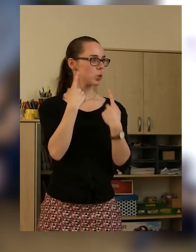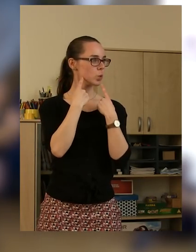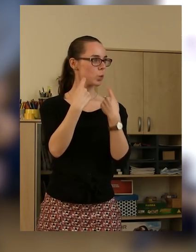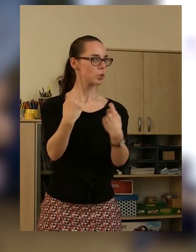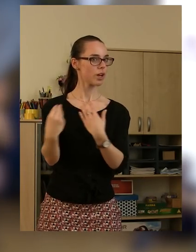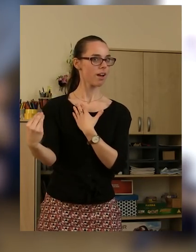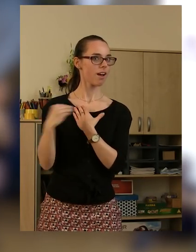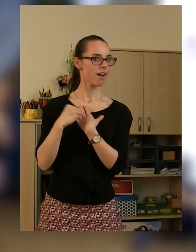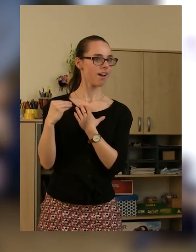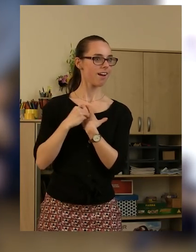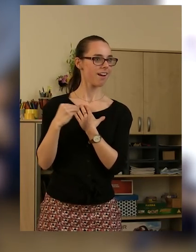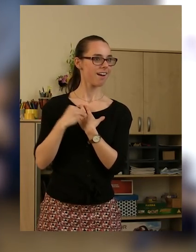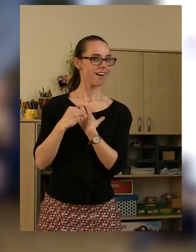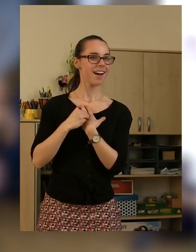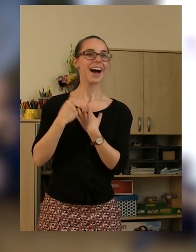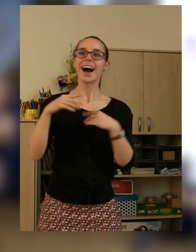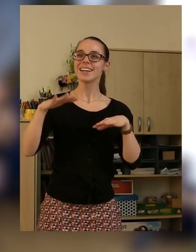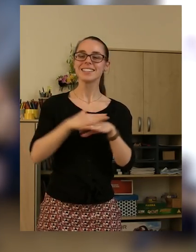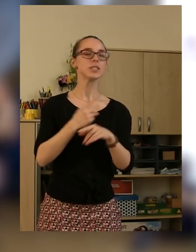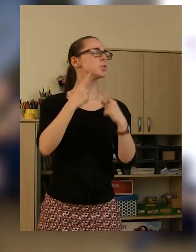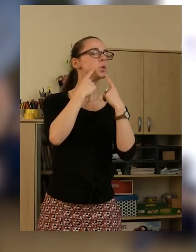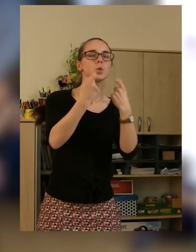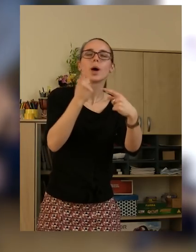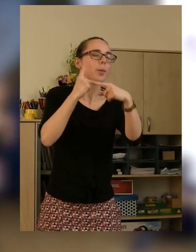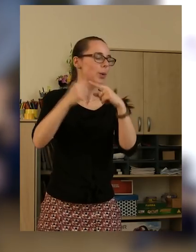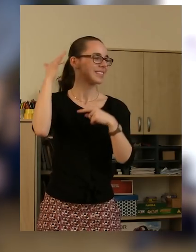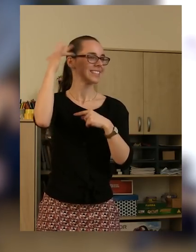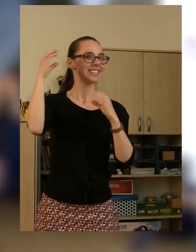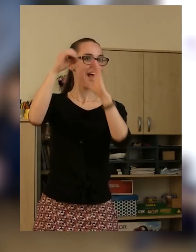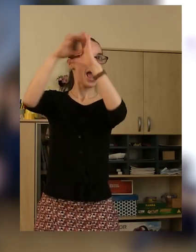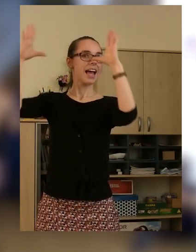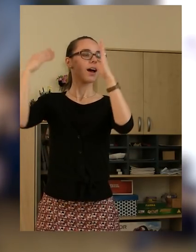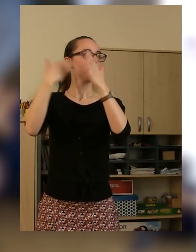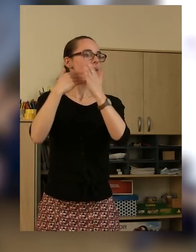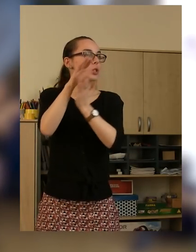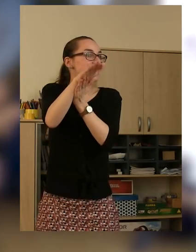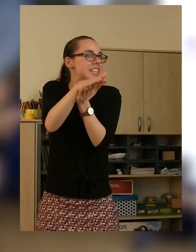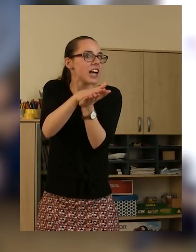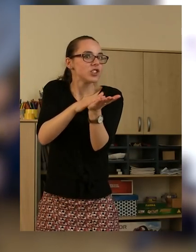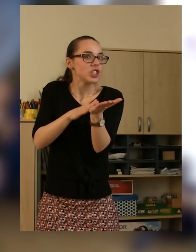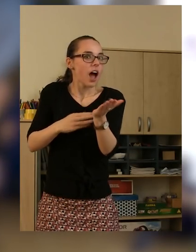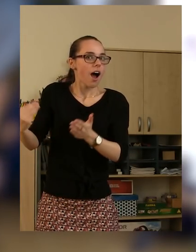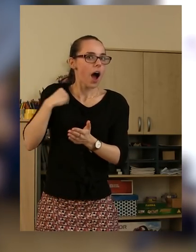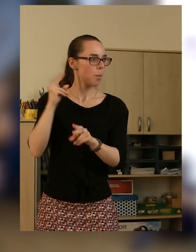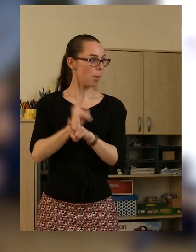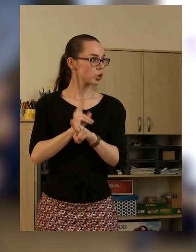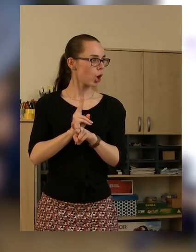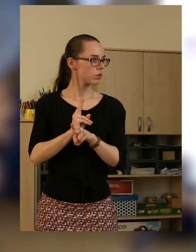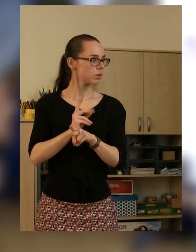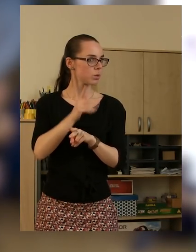tomu říkám, že duše funguje a sny fungují jako iniciační faktor. Jako něco, co nás vlastně,